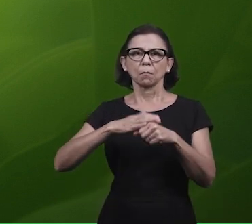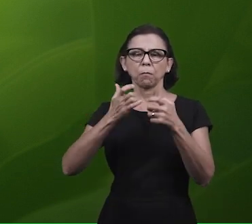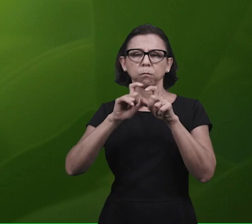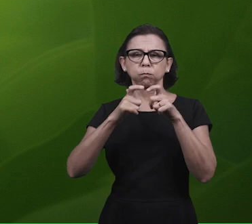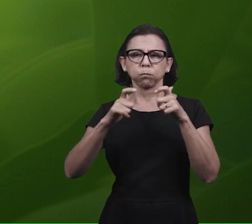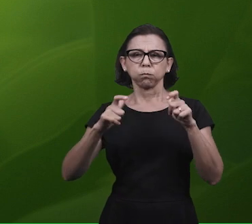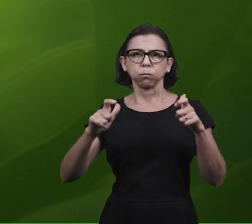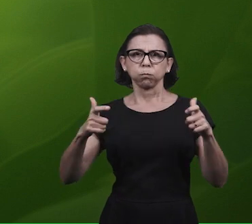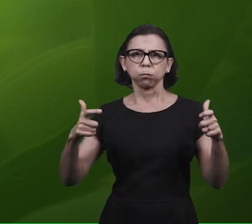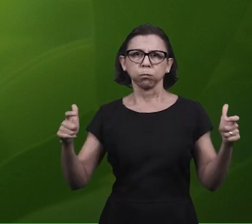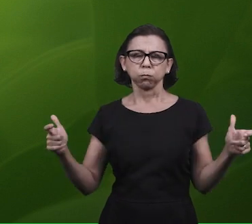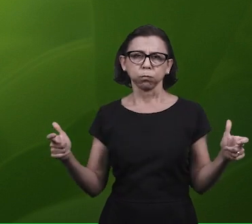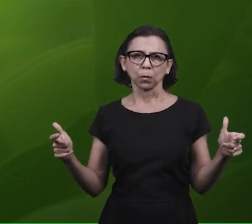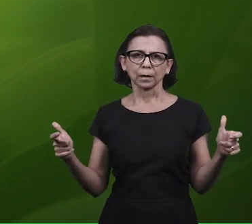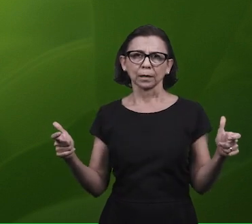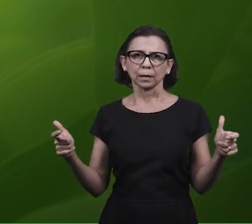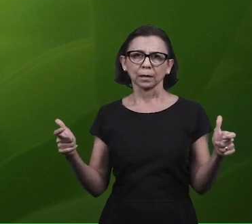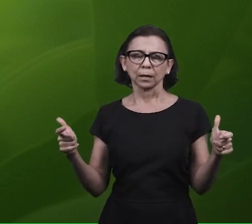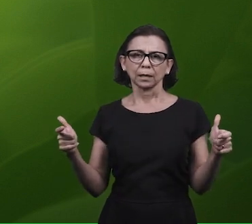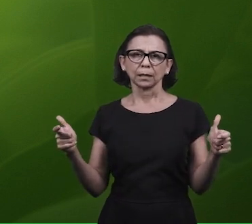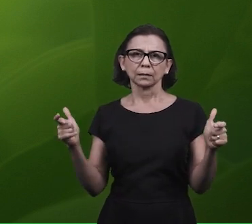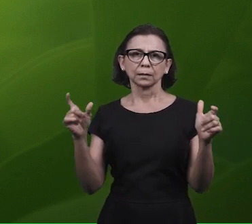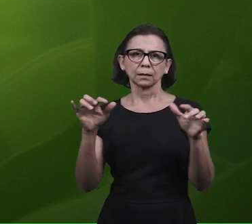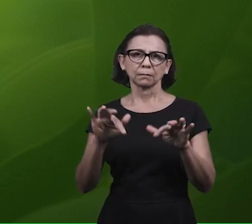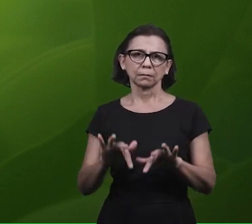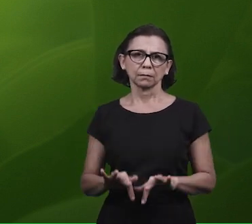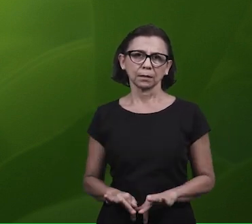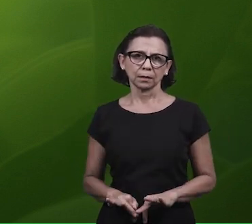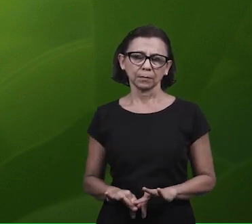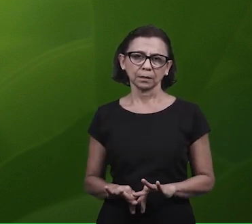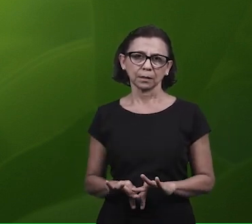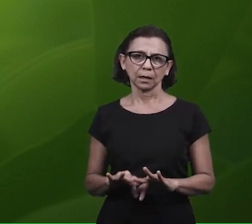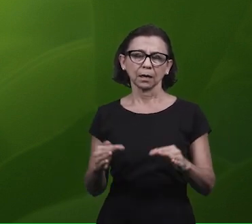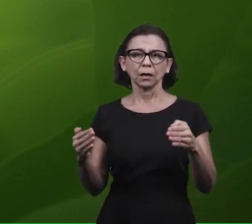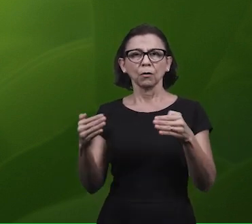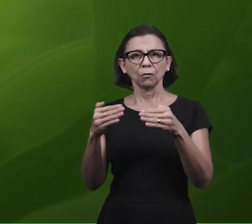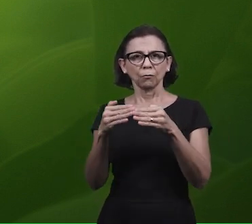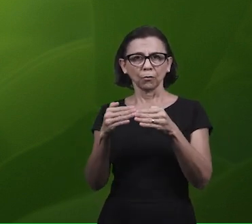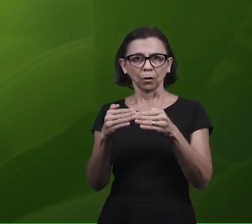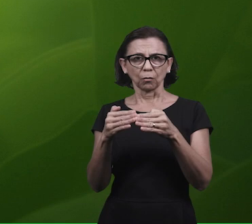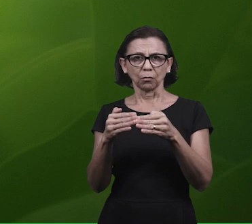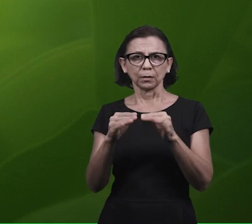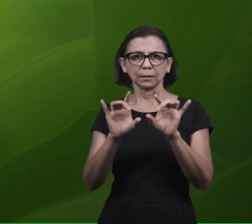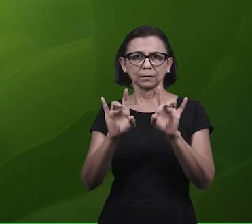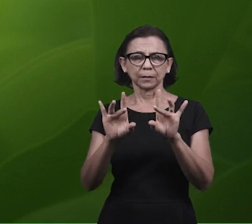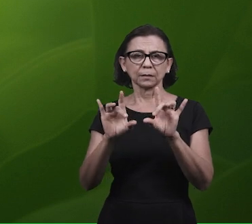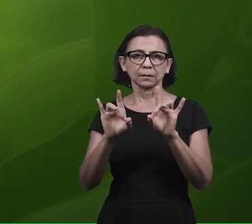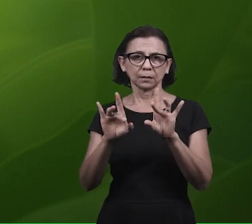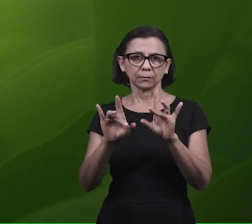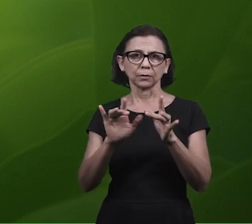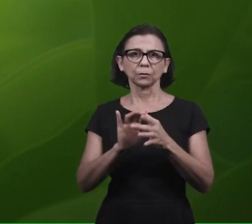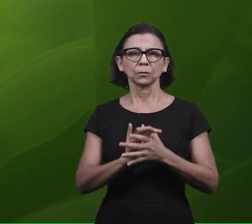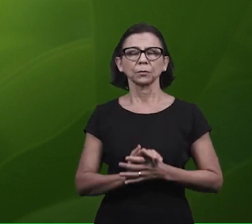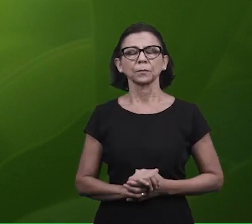répétitive en générant à chaque fois une nouvelle population jusqu'à ce que le processus de recherche est finalisé.